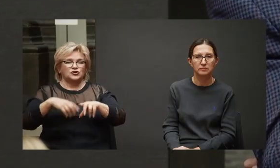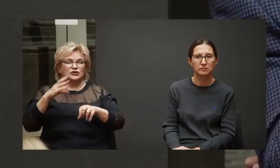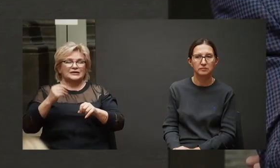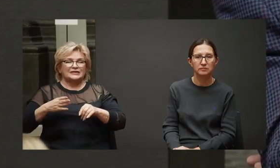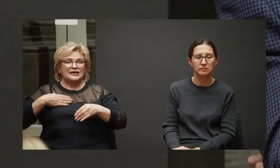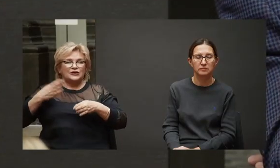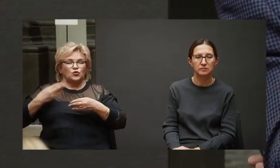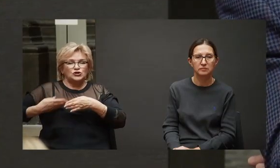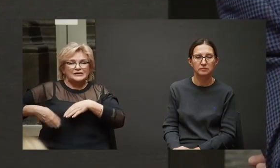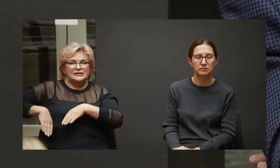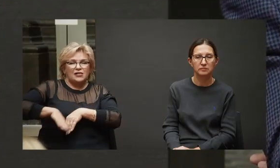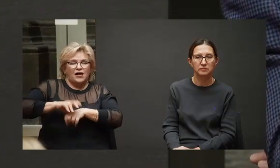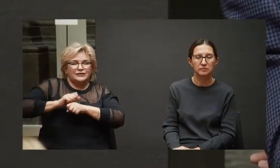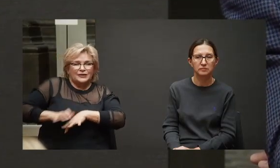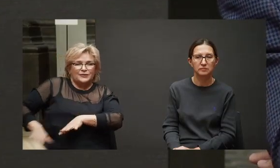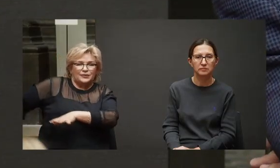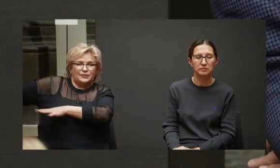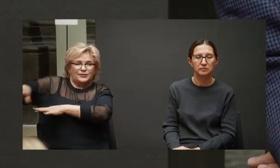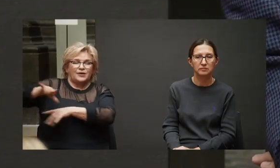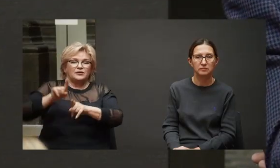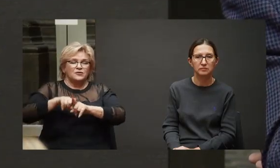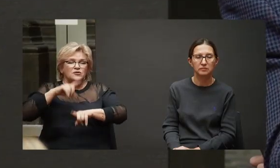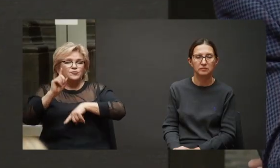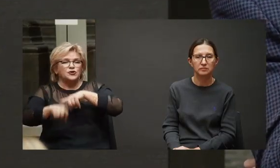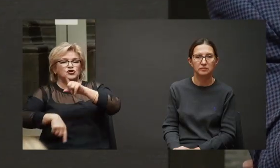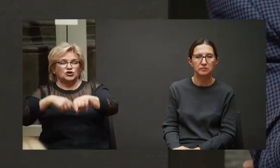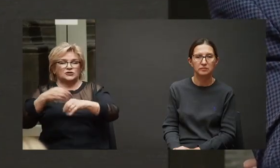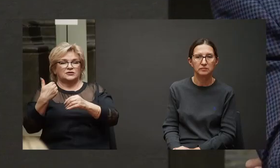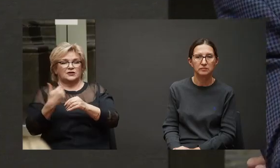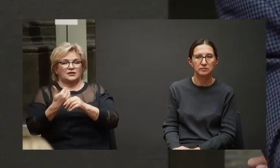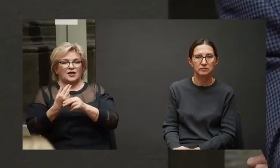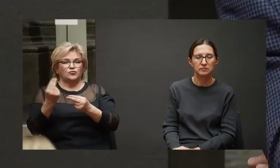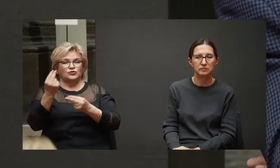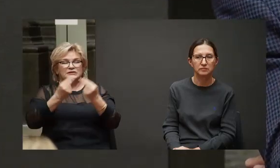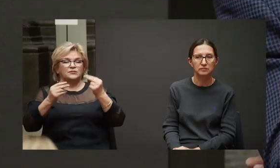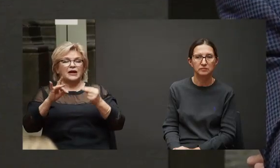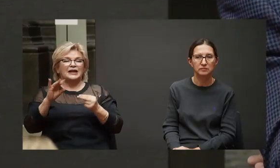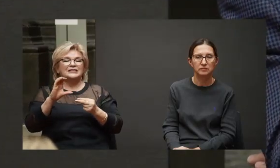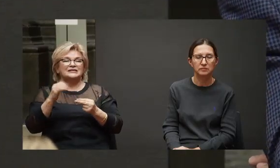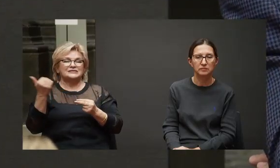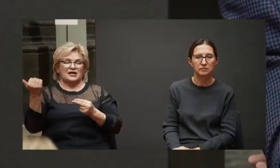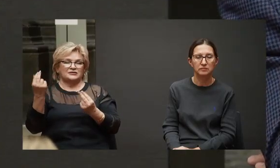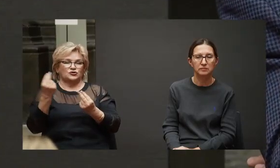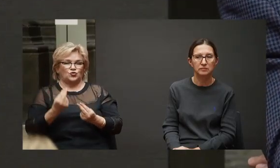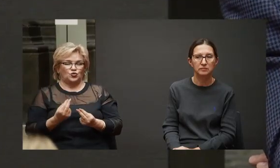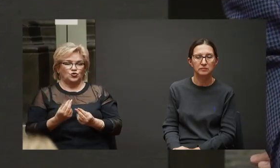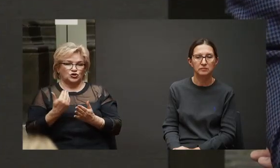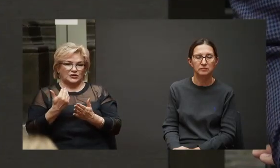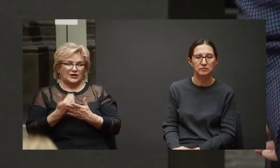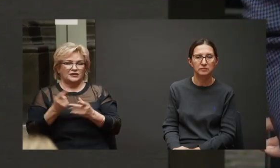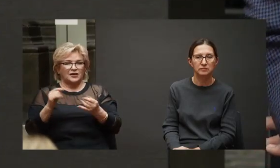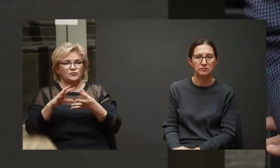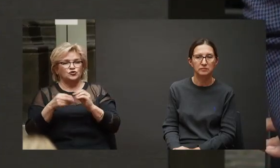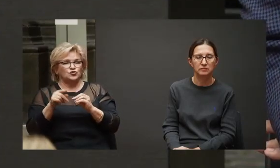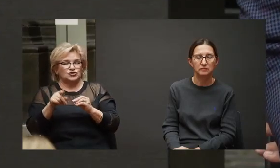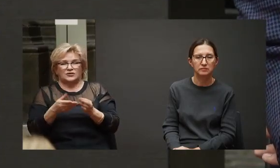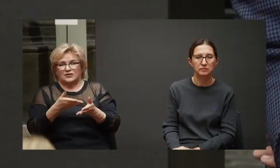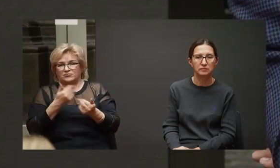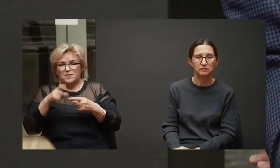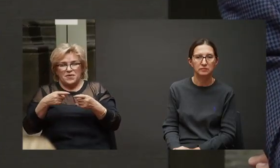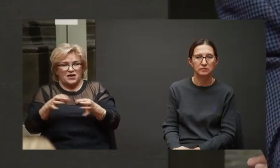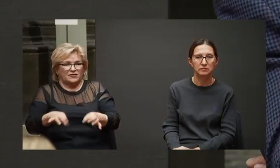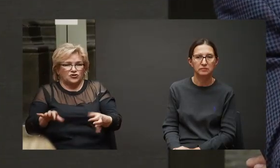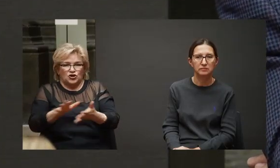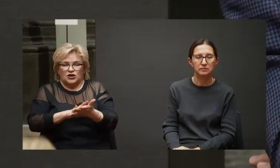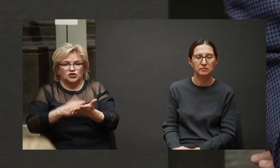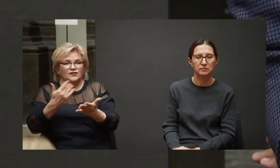ее развиваются, бежит, ну, допустим, в произведениях ренессансных художников. Ей там нечего делать по сюжету вообще, там нечего бегать. Там,